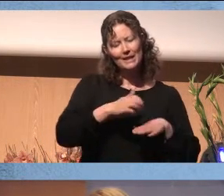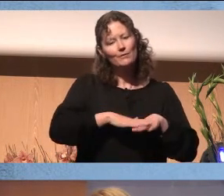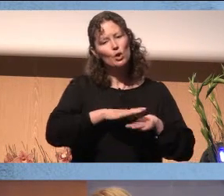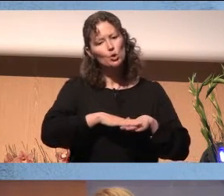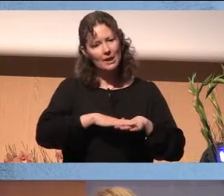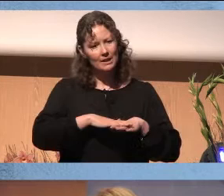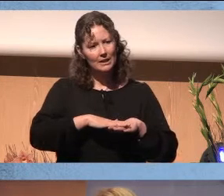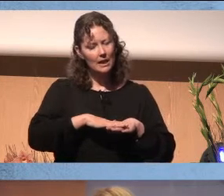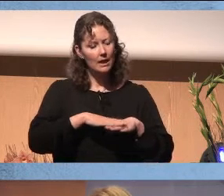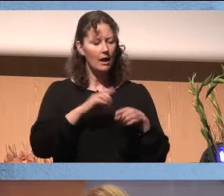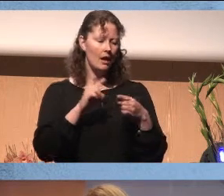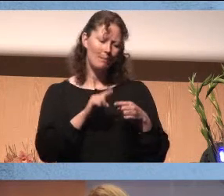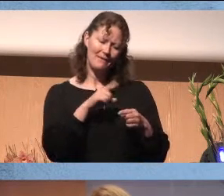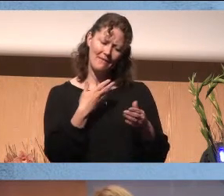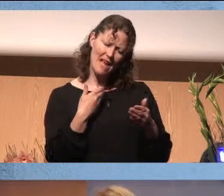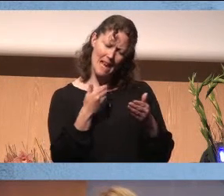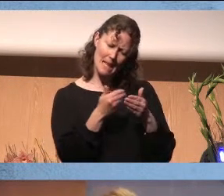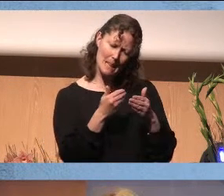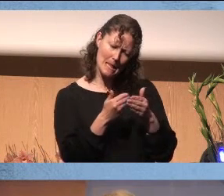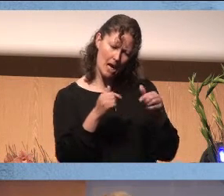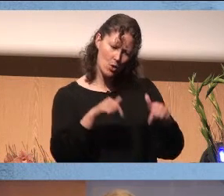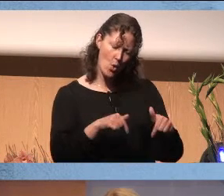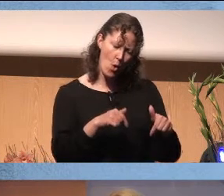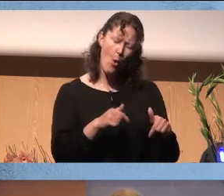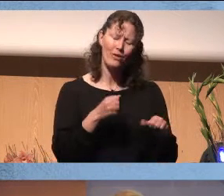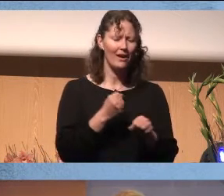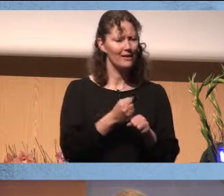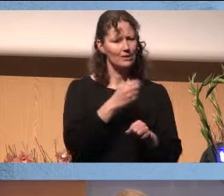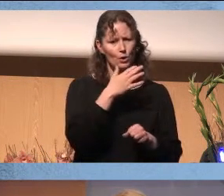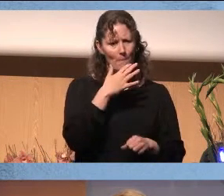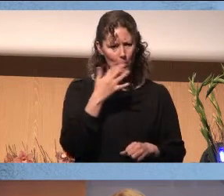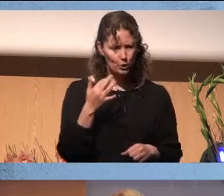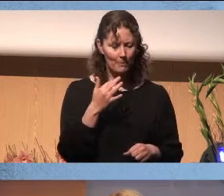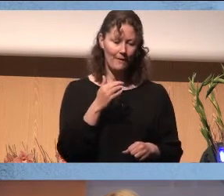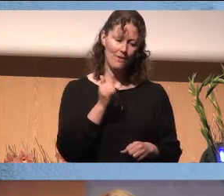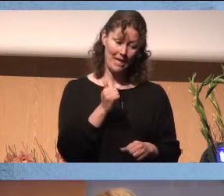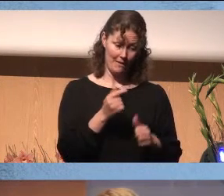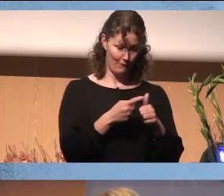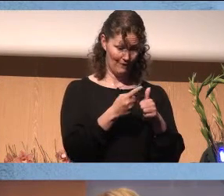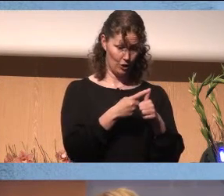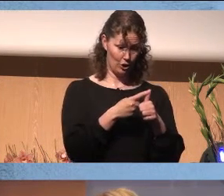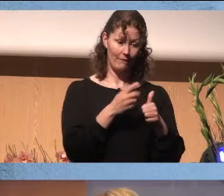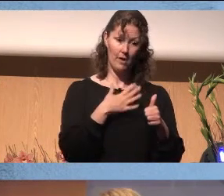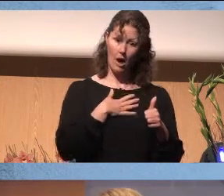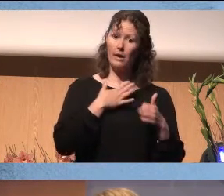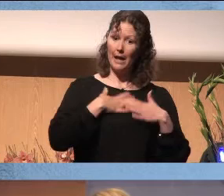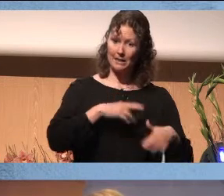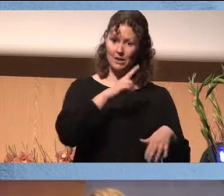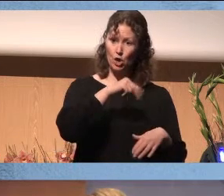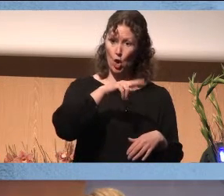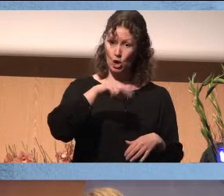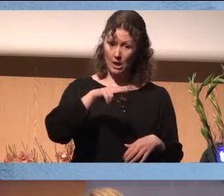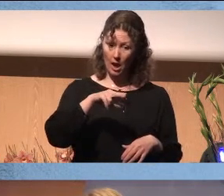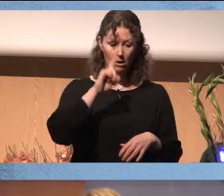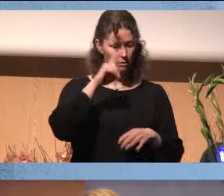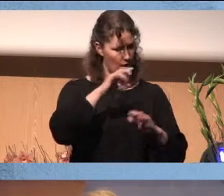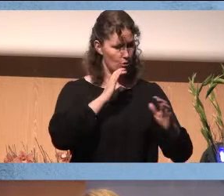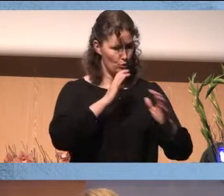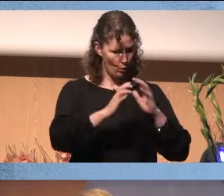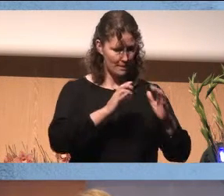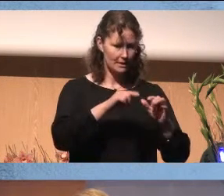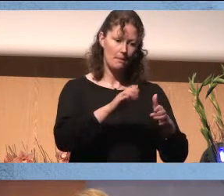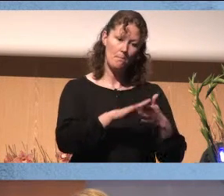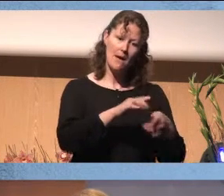forutsetninger. Men vi så nær, og det så morsomt. For det første, vi har Helse Norge, som vi kan kommunisere